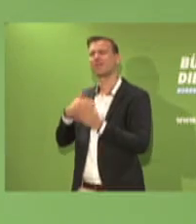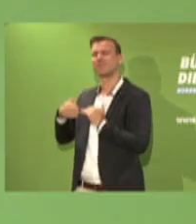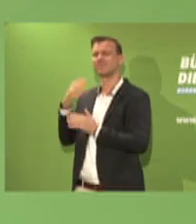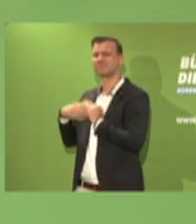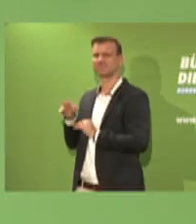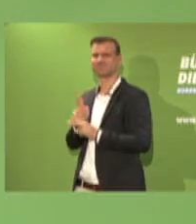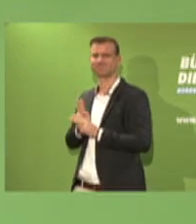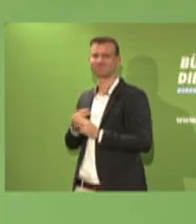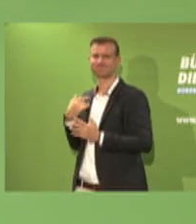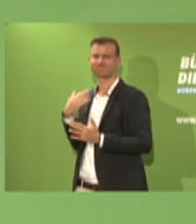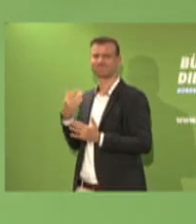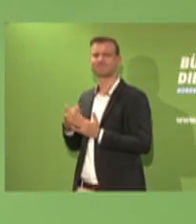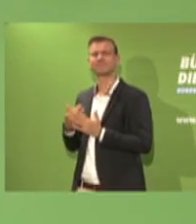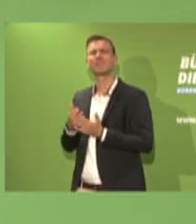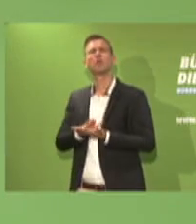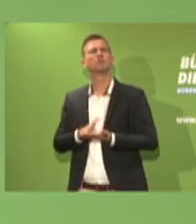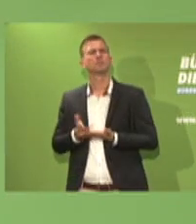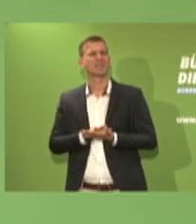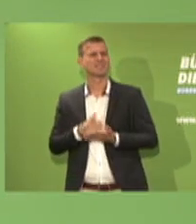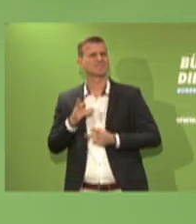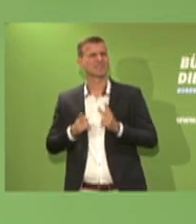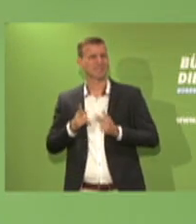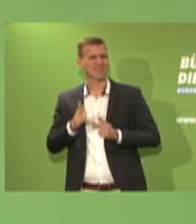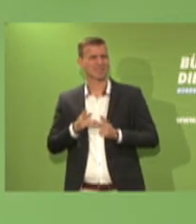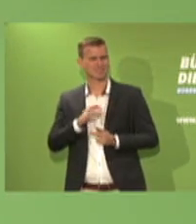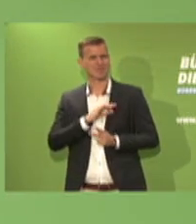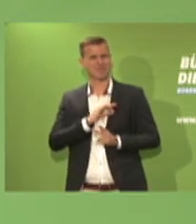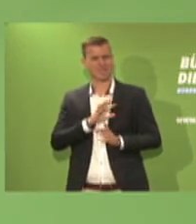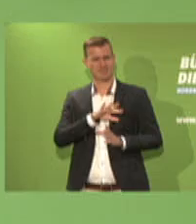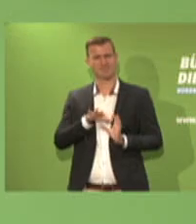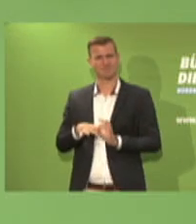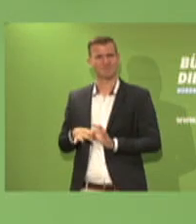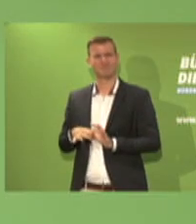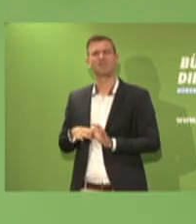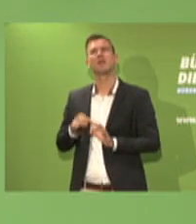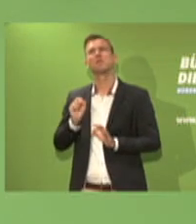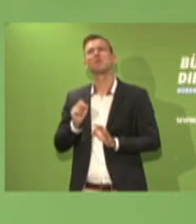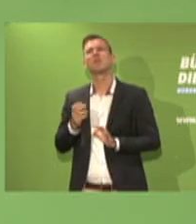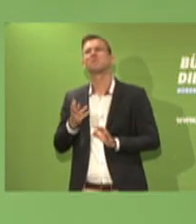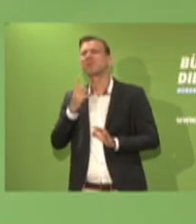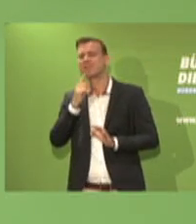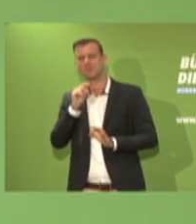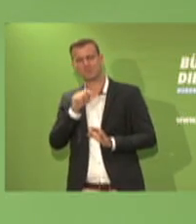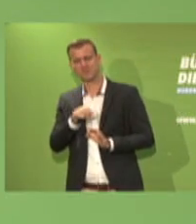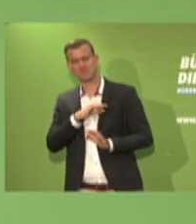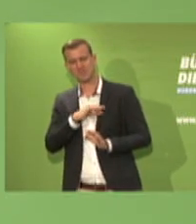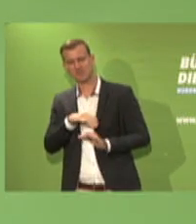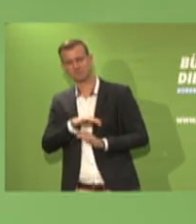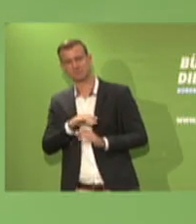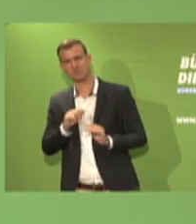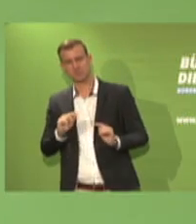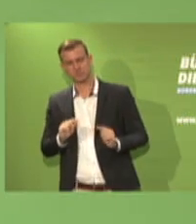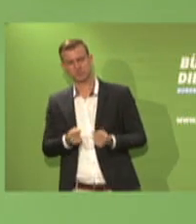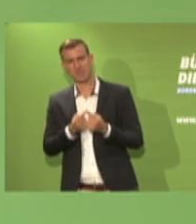Das Schiedsgericht einer Partei bietet hier bei möglichen Streitereien einige